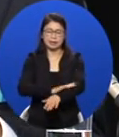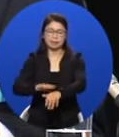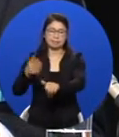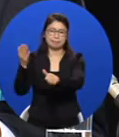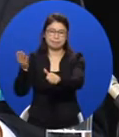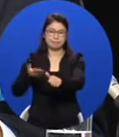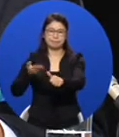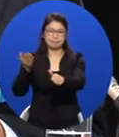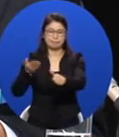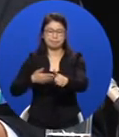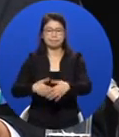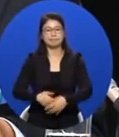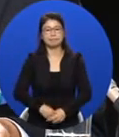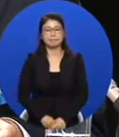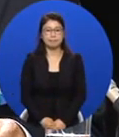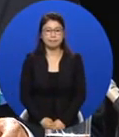예.